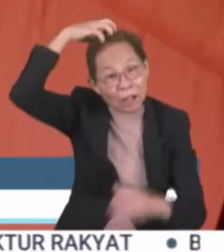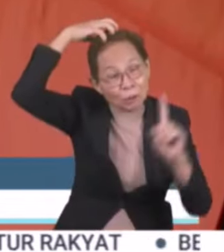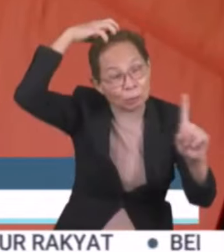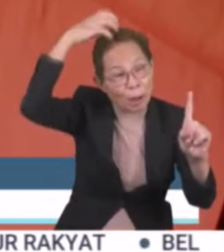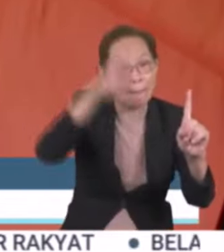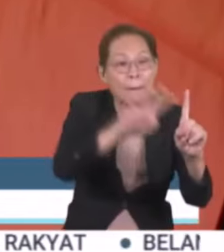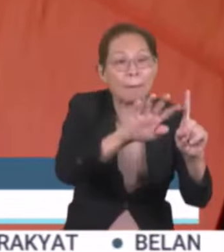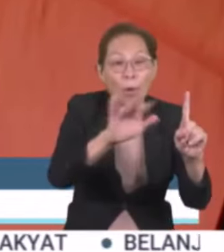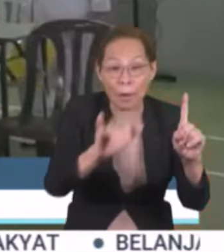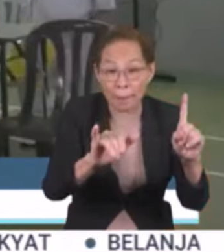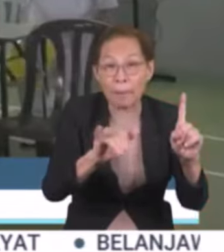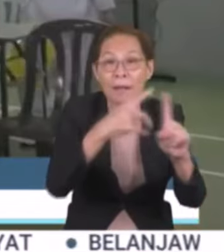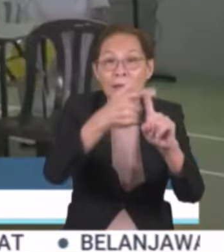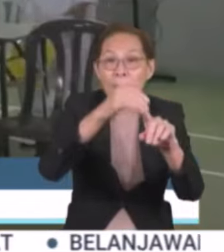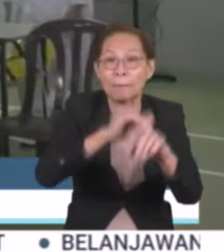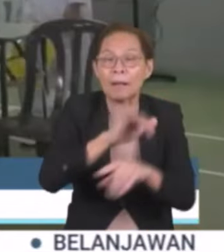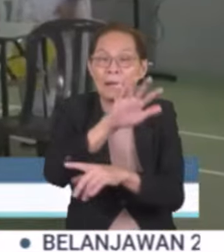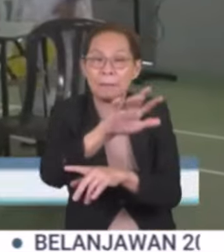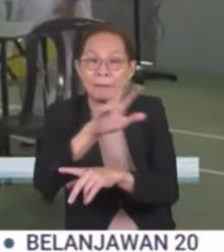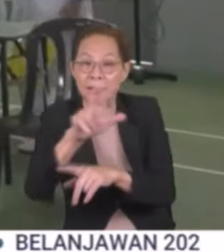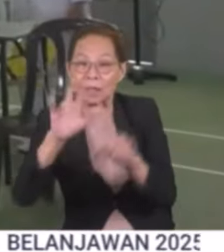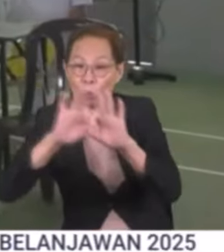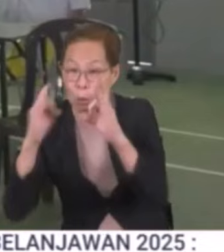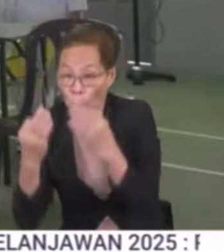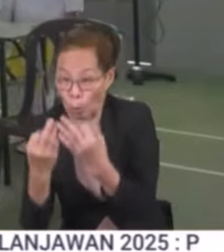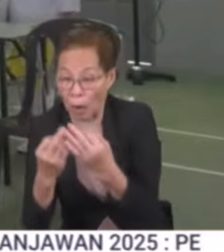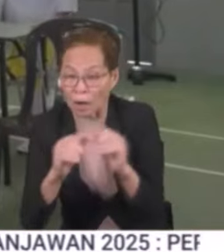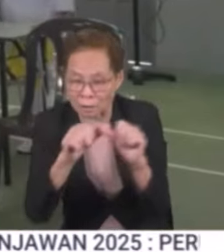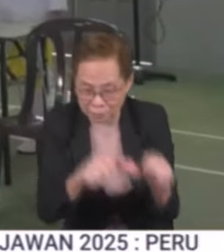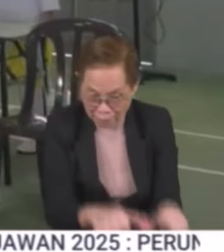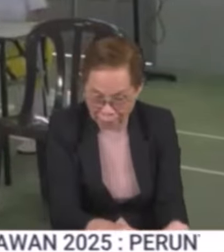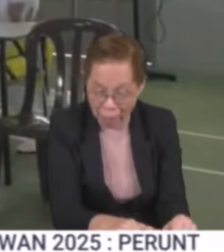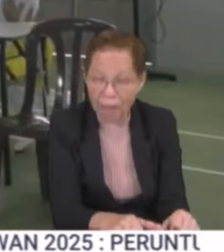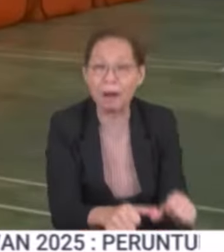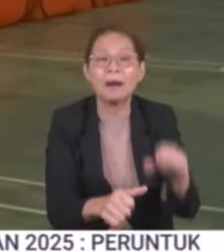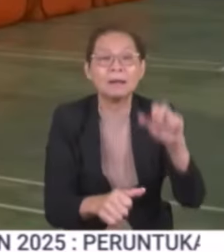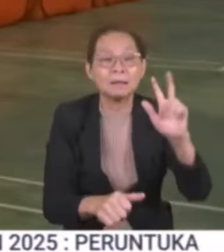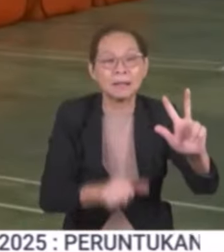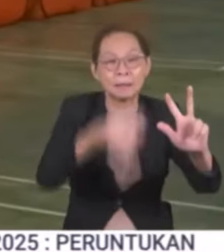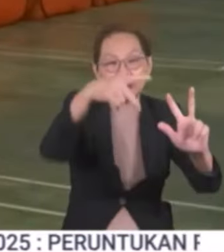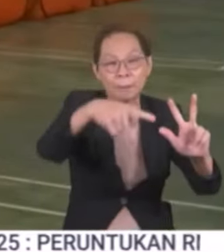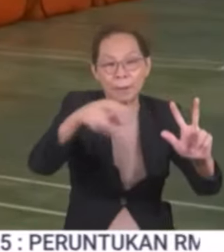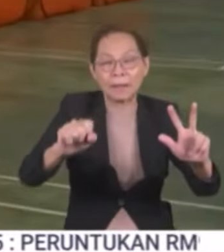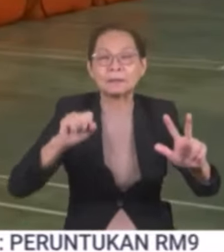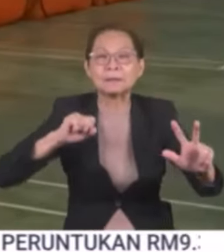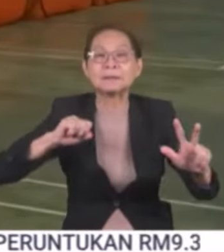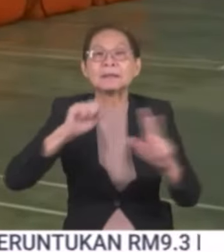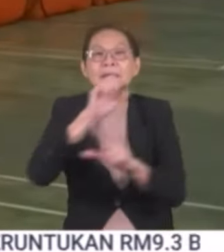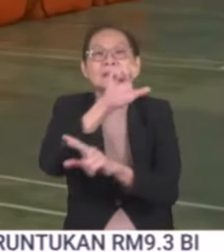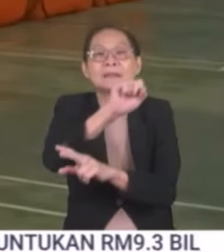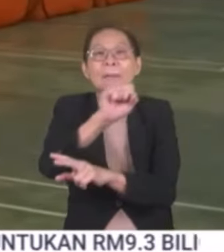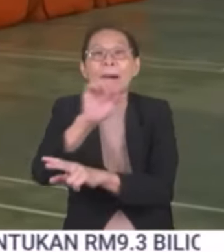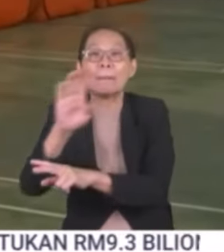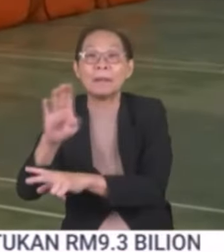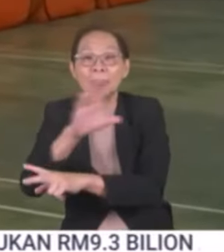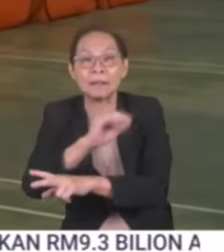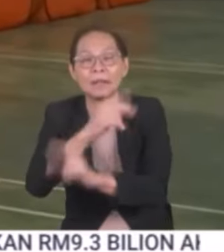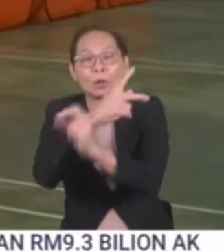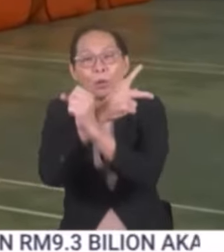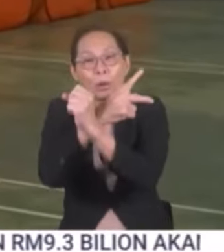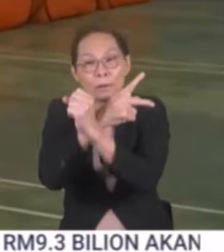146 orang daripada 53 keluarga masih ditempatkan di tiga PPS di Sabak bernam dan Kuala